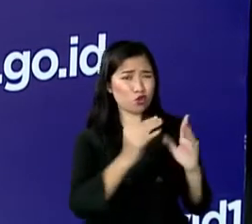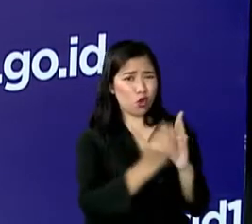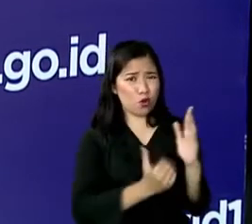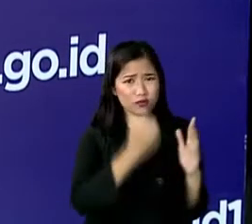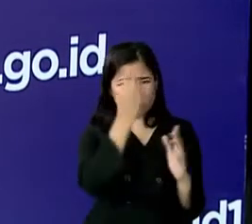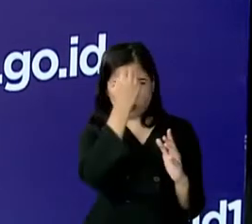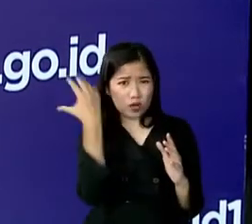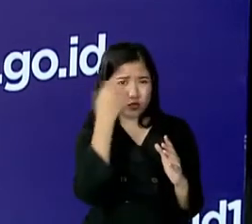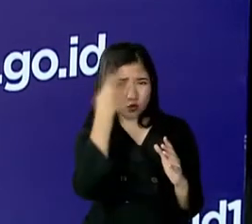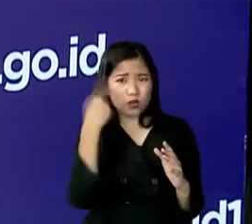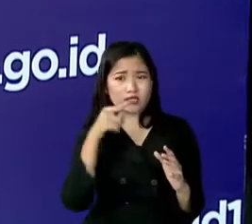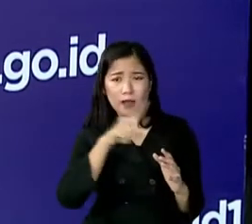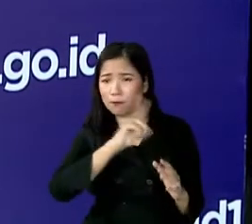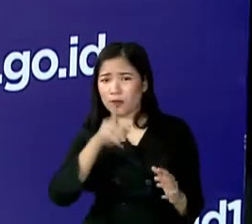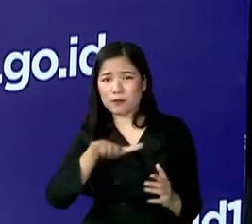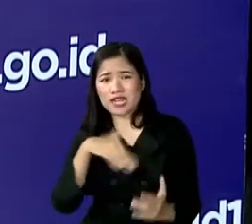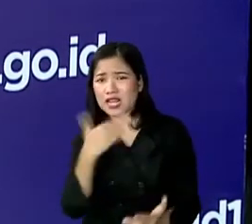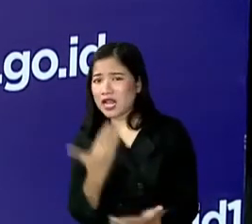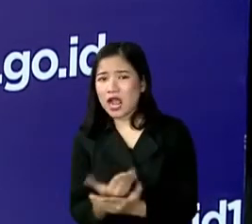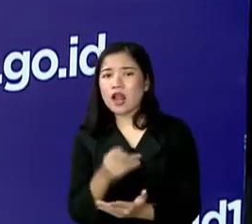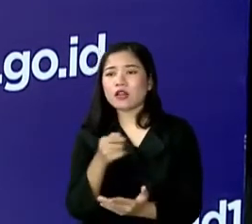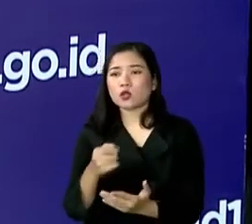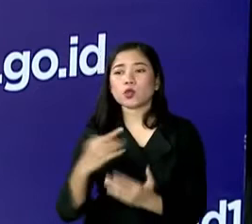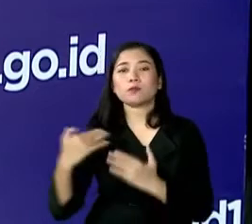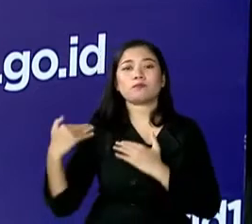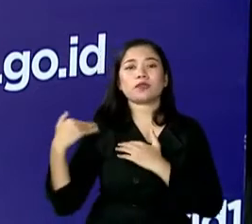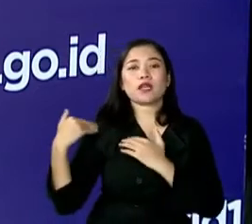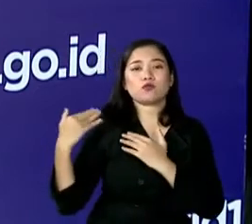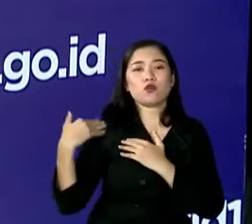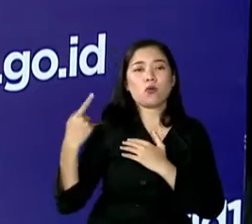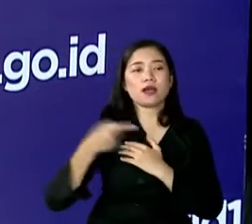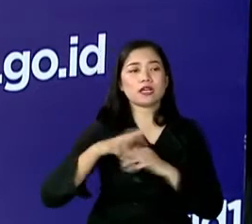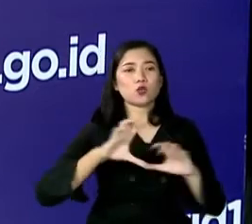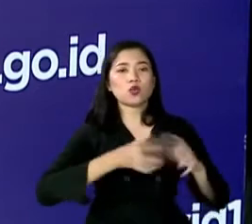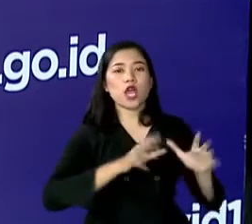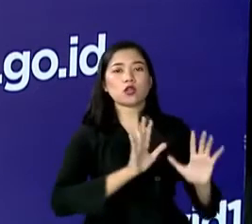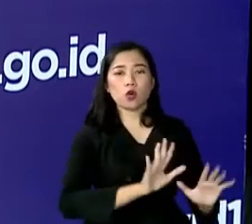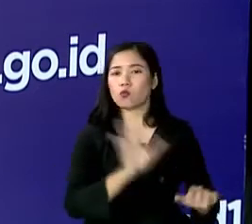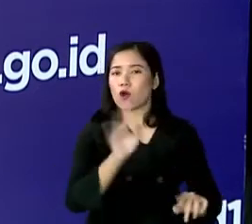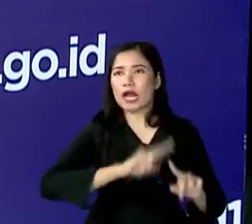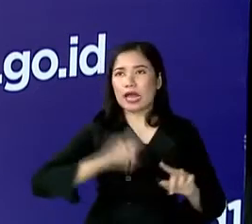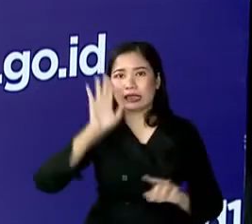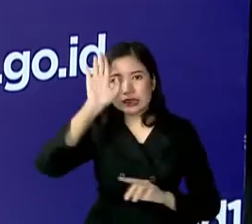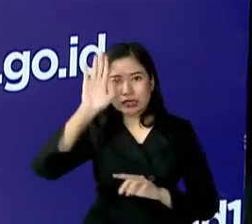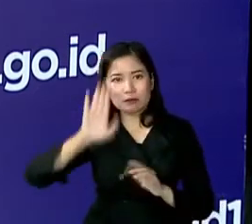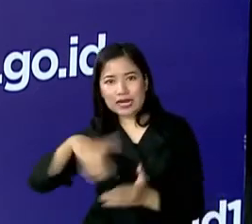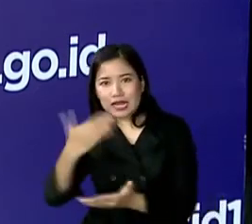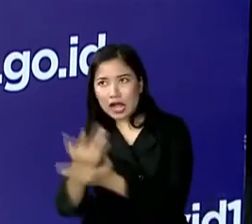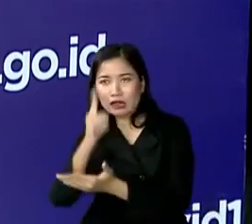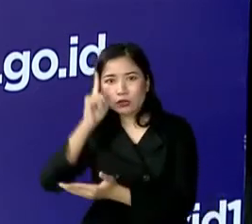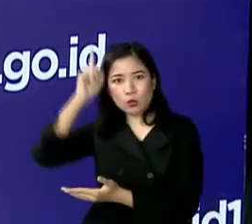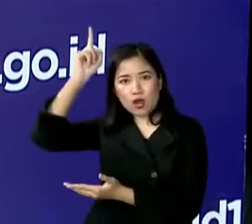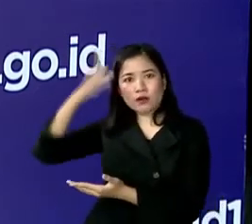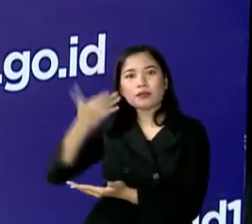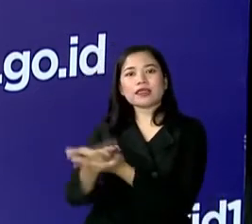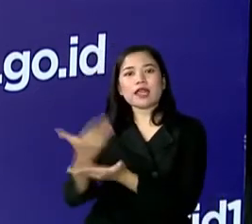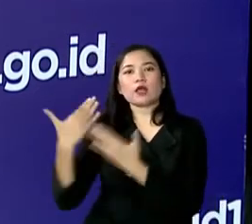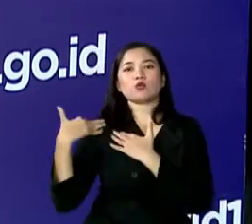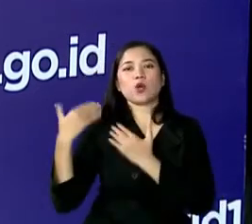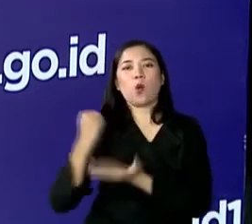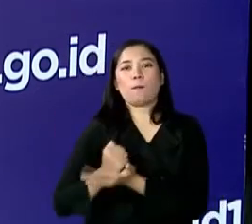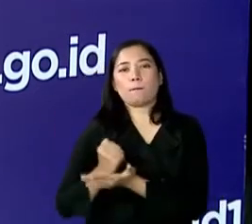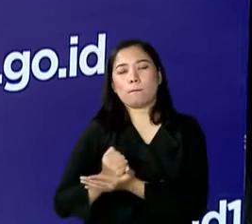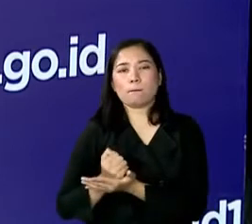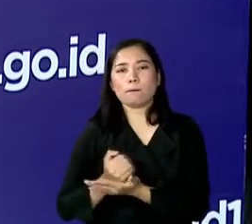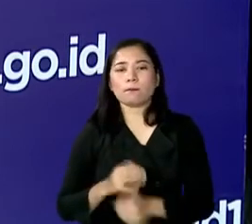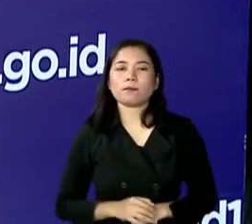menimbulkan ngaji Wani bukan hanya dimintai pertanggungjawaban di dunia tapi juga di akhirat saya akhiri Tokyo kita siang hari ini